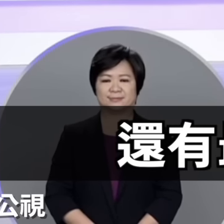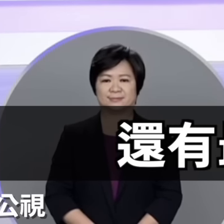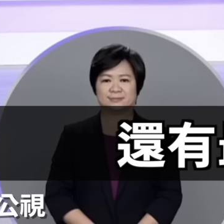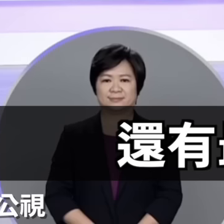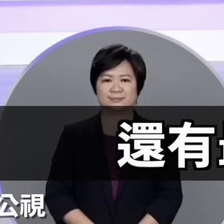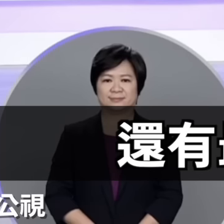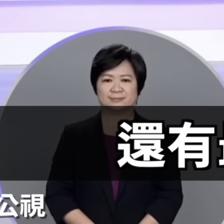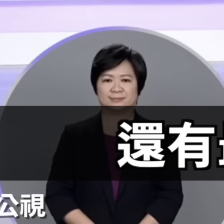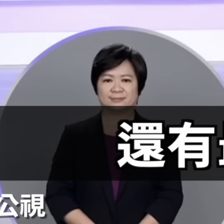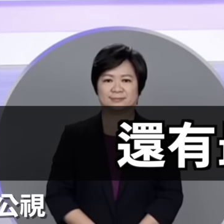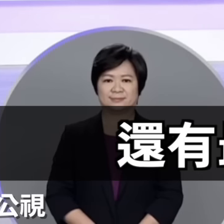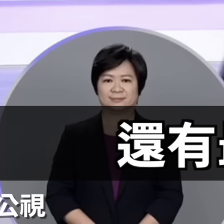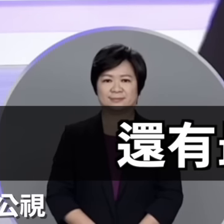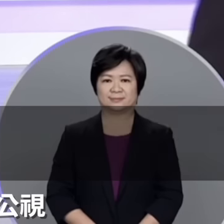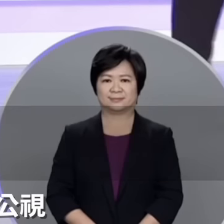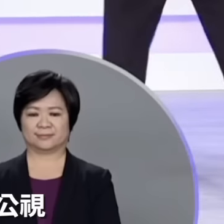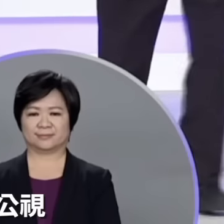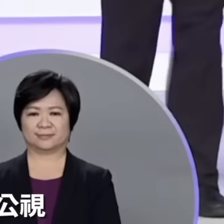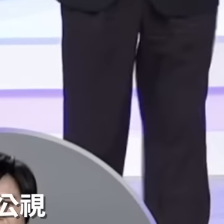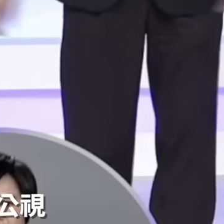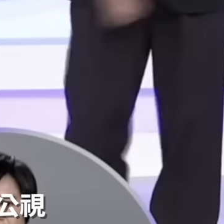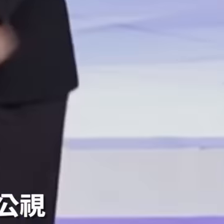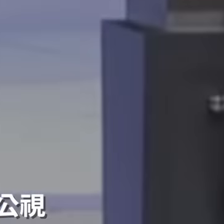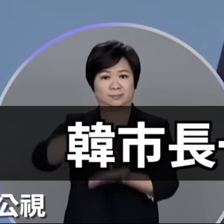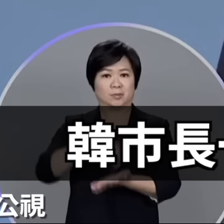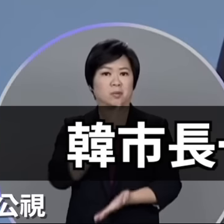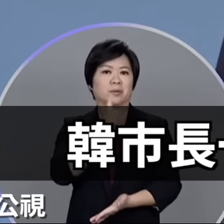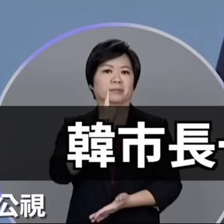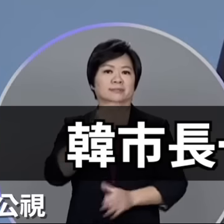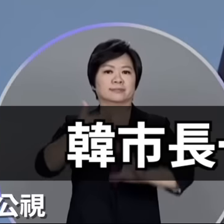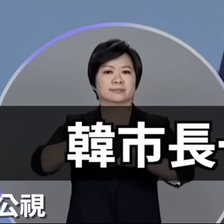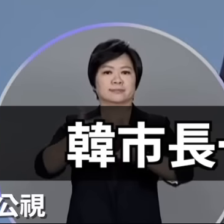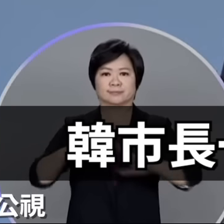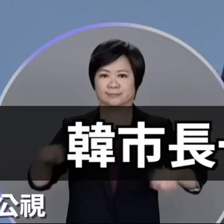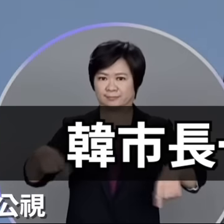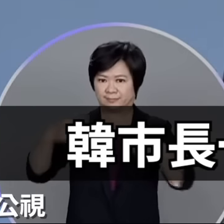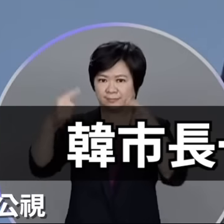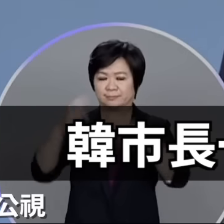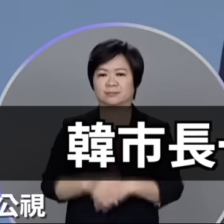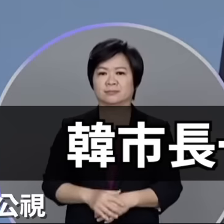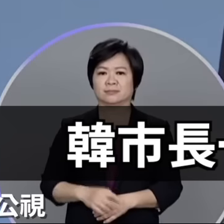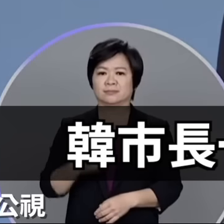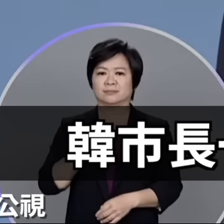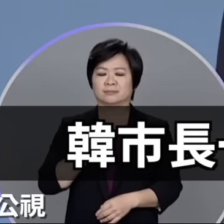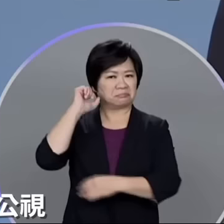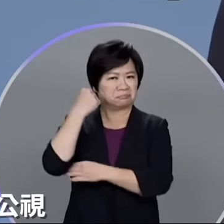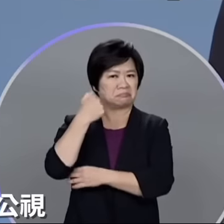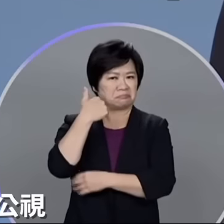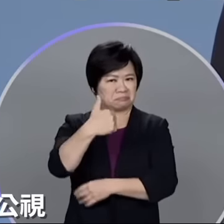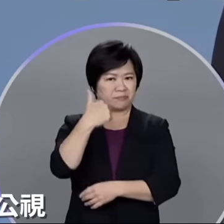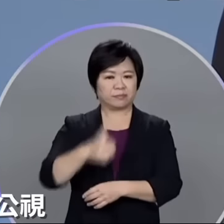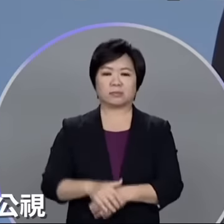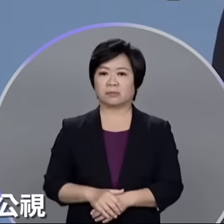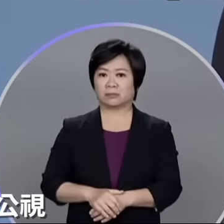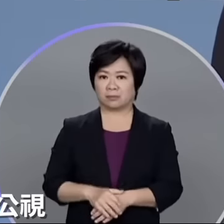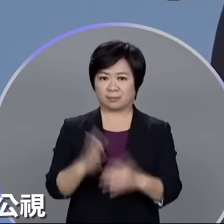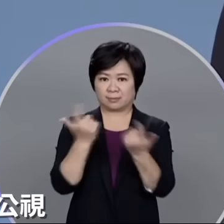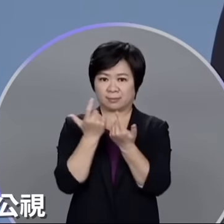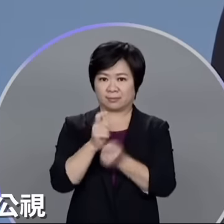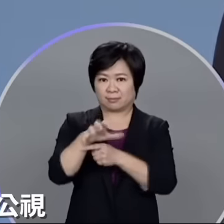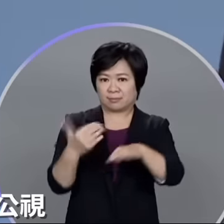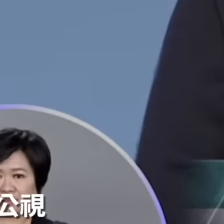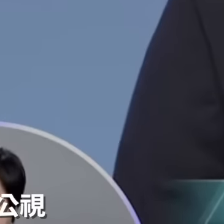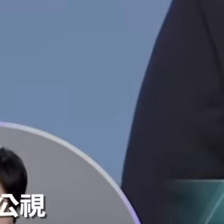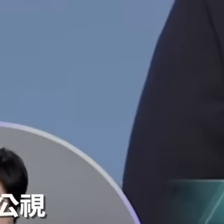常常捡到枪的蔡英文总统。韩市长一开场先介绍了自己的宝贝领带， 这是我们台北农产公